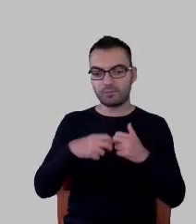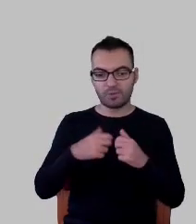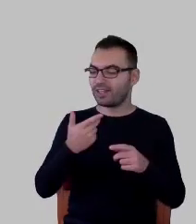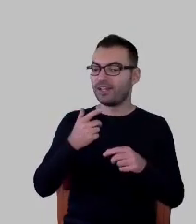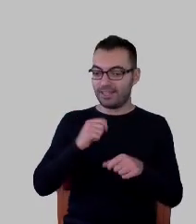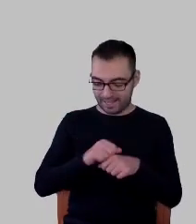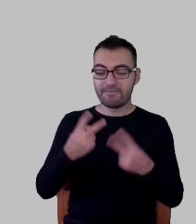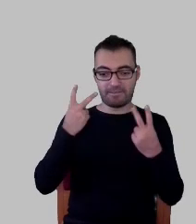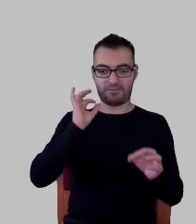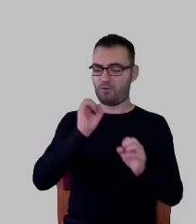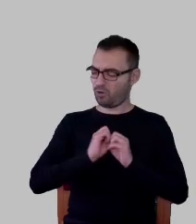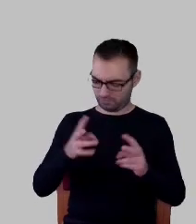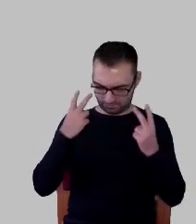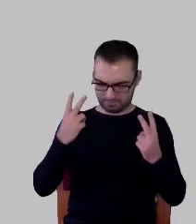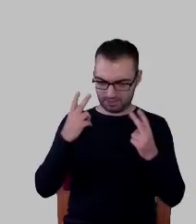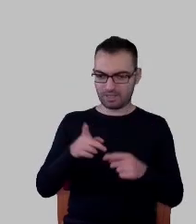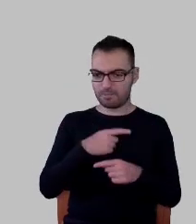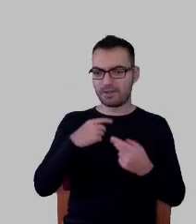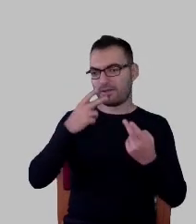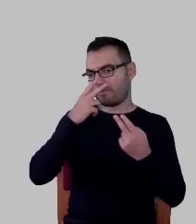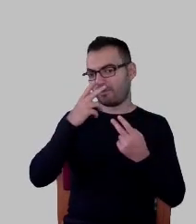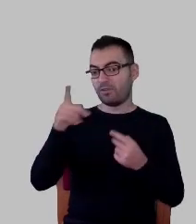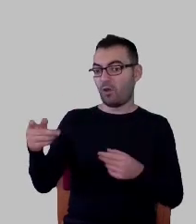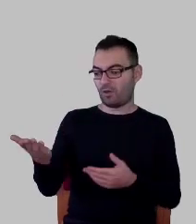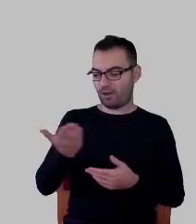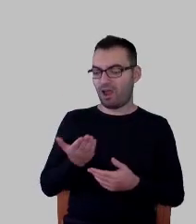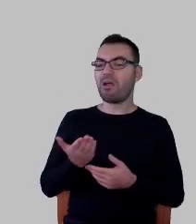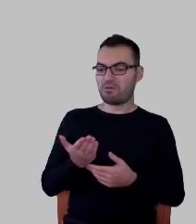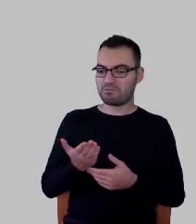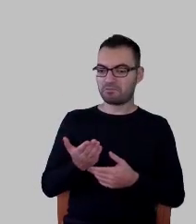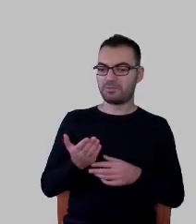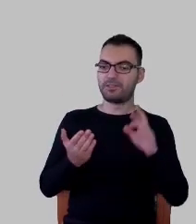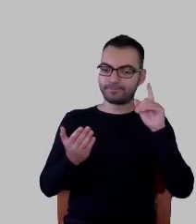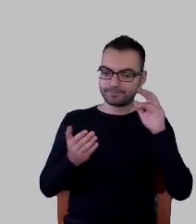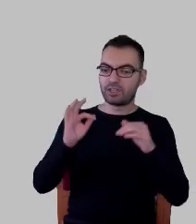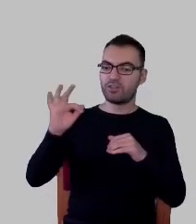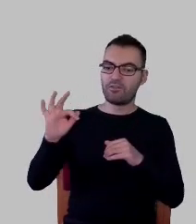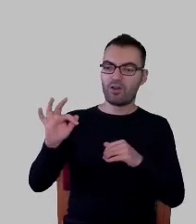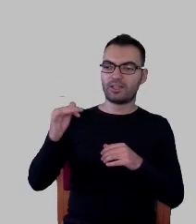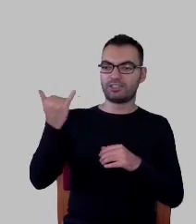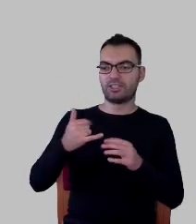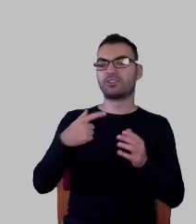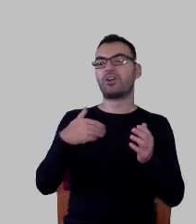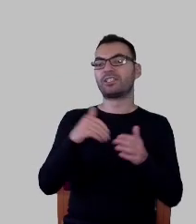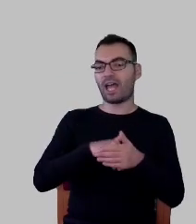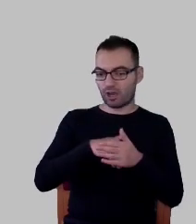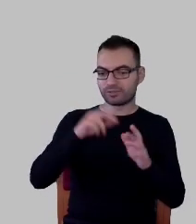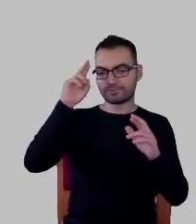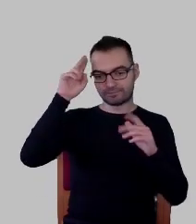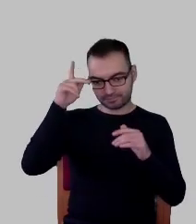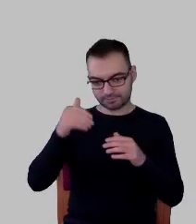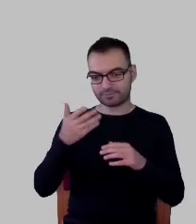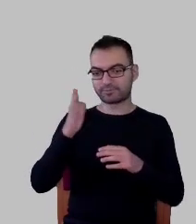nas ważną informacją, ponieważ no, pokazuje też pewną gamę zachowań, jakie to dziecko może